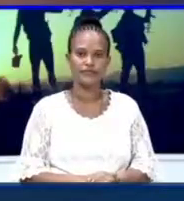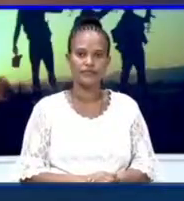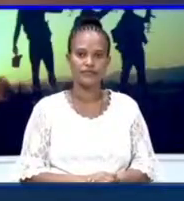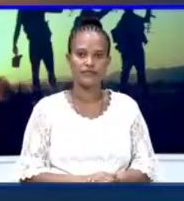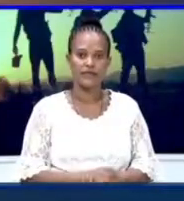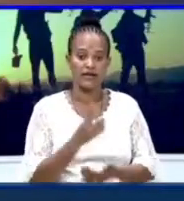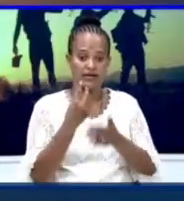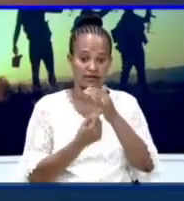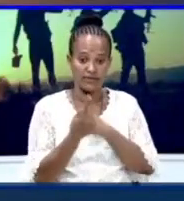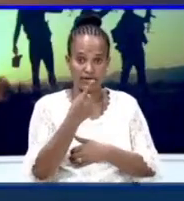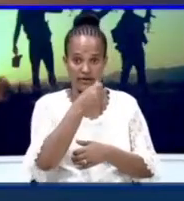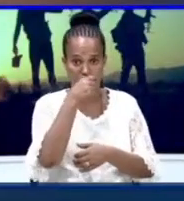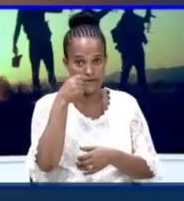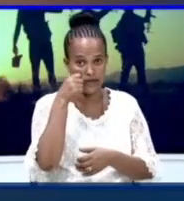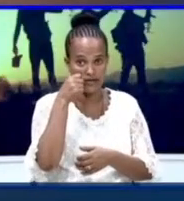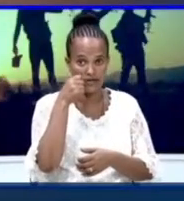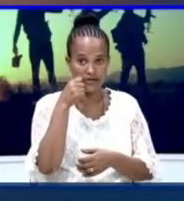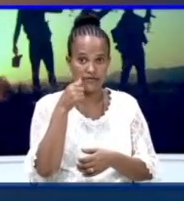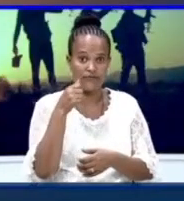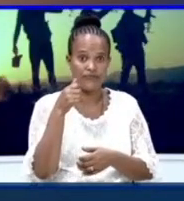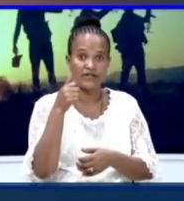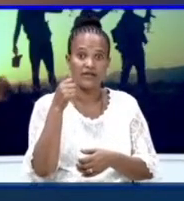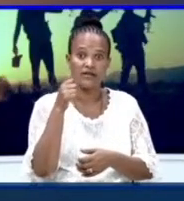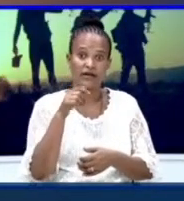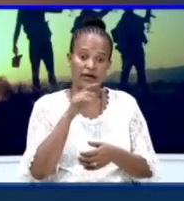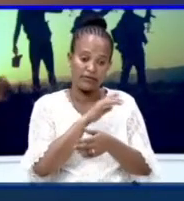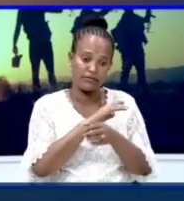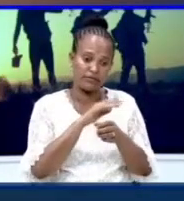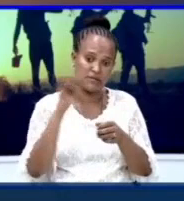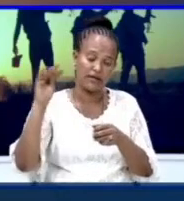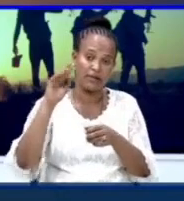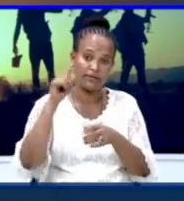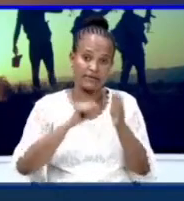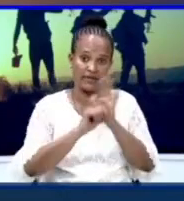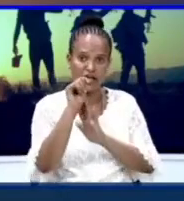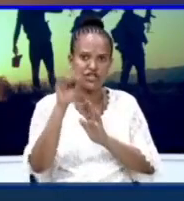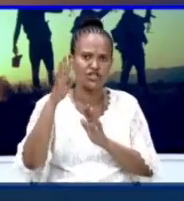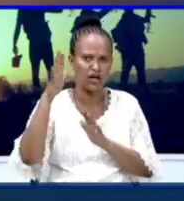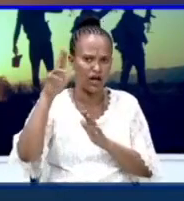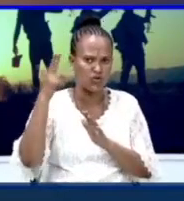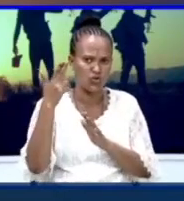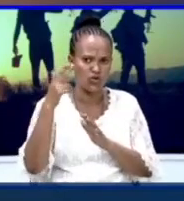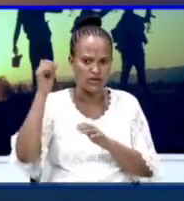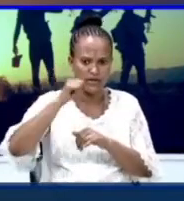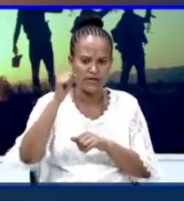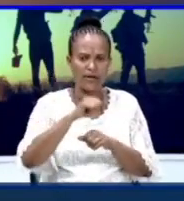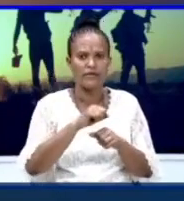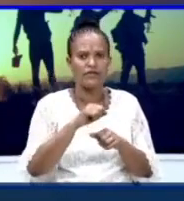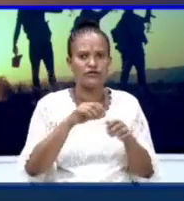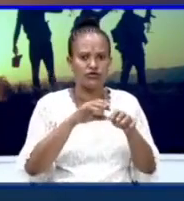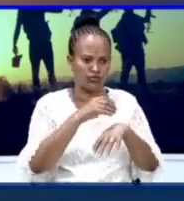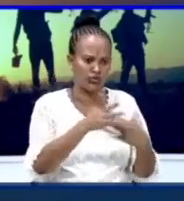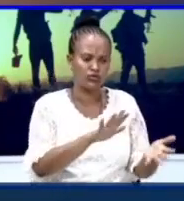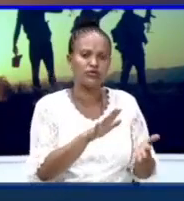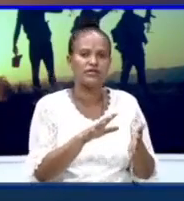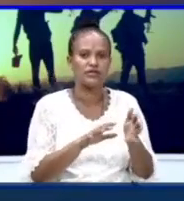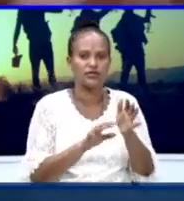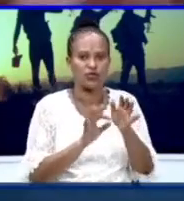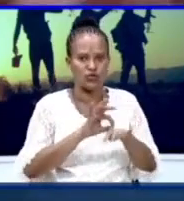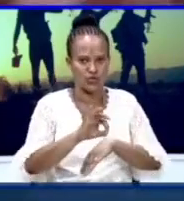ሰራዊት ውልቀ መላኺ ኢሳያስ ኣፈወርቂ ዜና ኣብ ምዕራብ ትግራይ ከባቢ ሸራሮ ብዝፈፀሞ ደብዳብ ዝሞቱን ዝቆሰሉን ደቂ